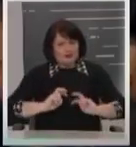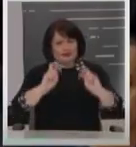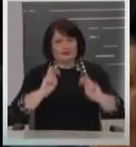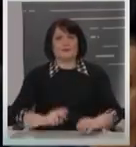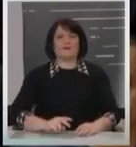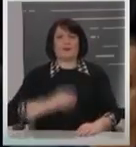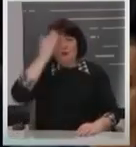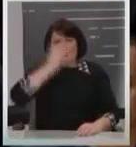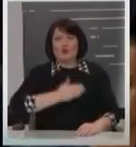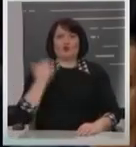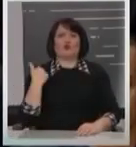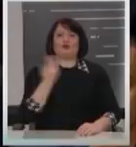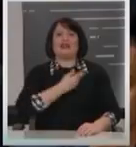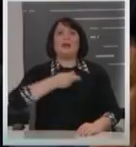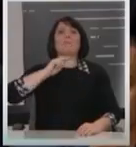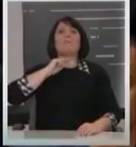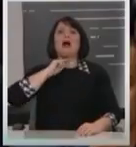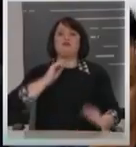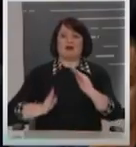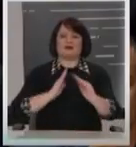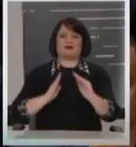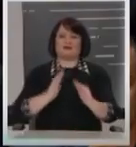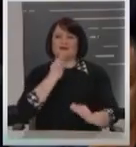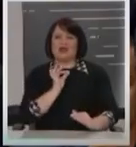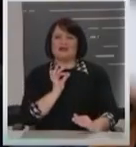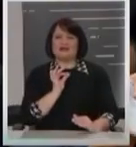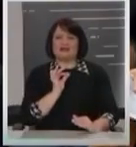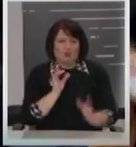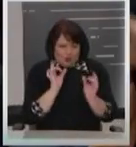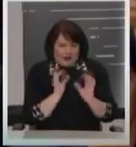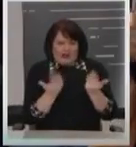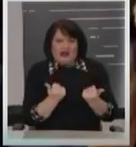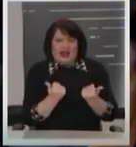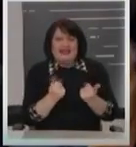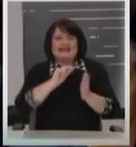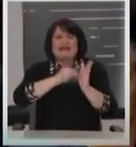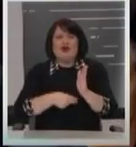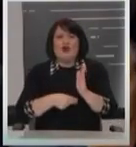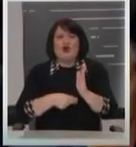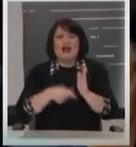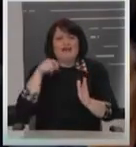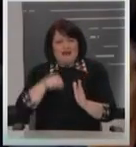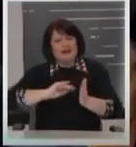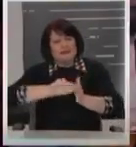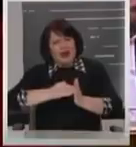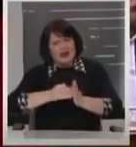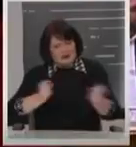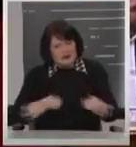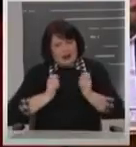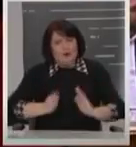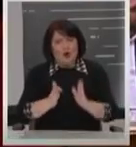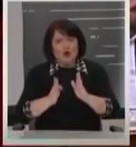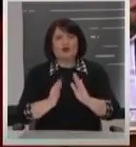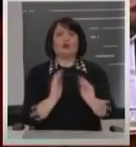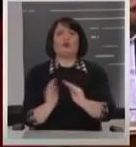της Ρώμης δεν έχει τέτοια ασυλία την οποία δίνεται στους συμβολεογράφους που θα κάνουν το βρώμικο παιχνίδι για λογαριασμό δικών